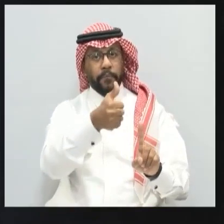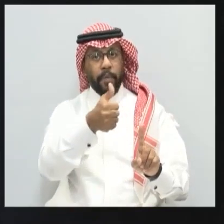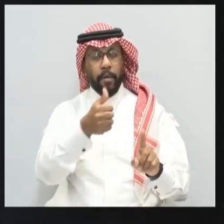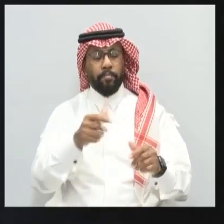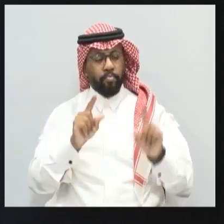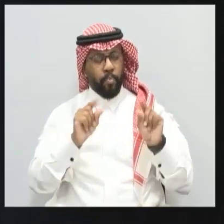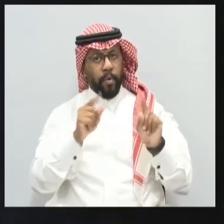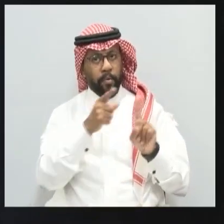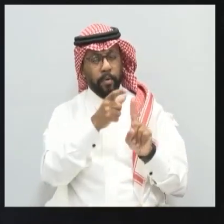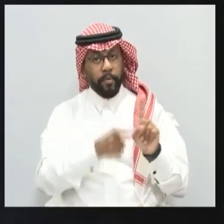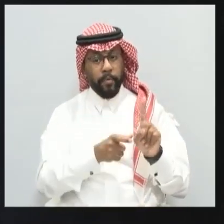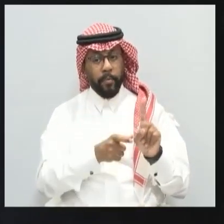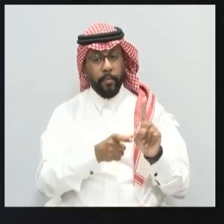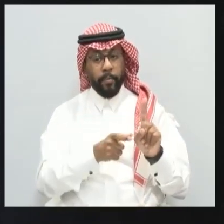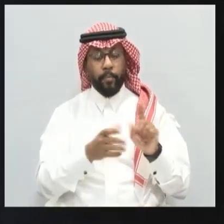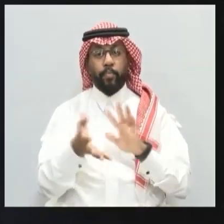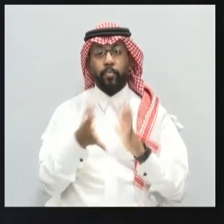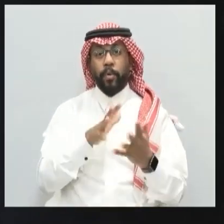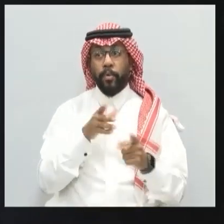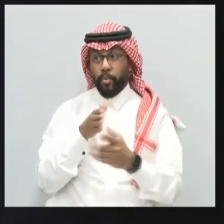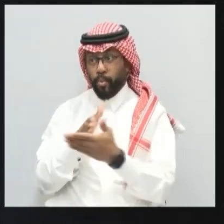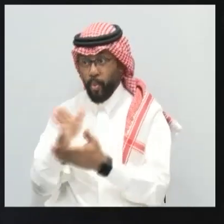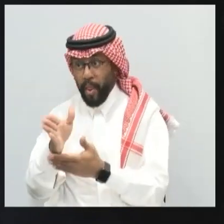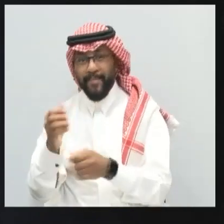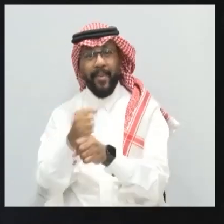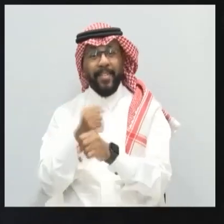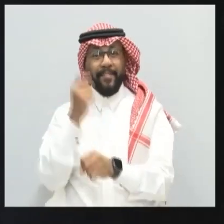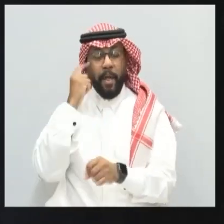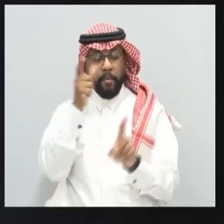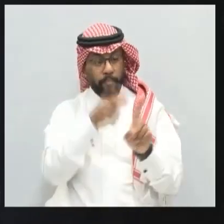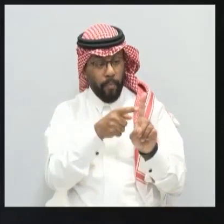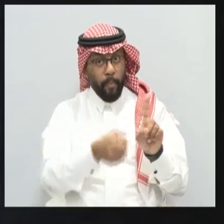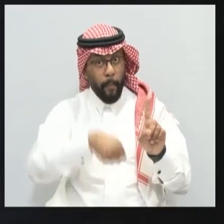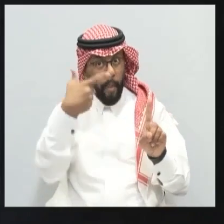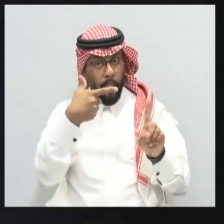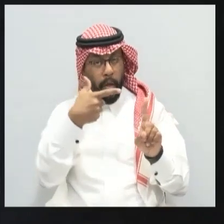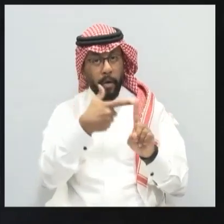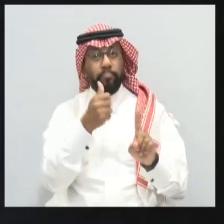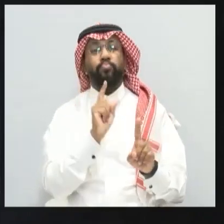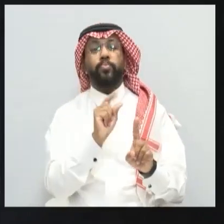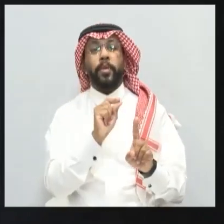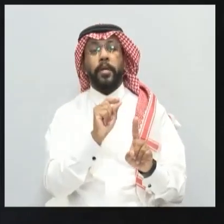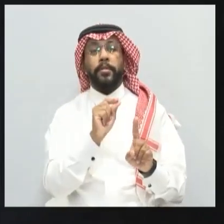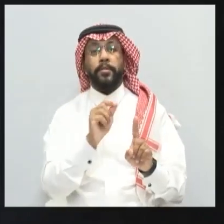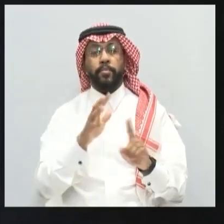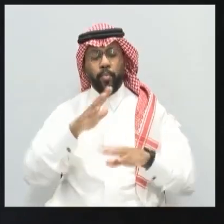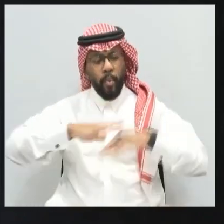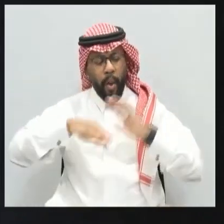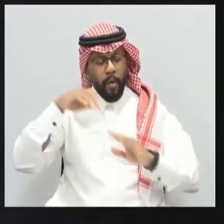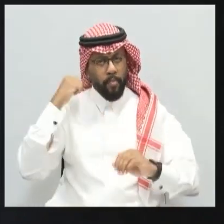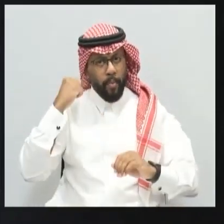المقومات المرتبطه بالوظيفه التي تريد ان تحصل عليها كذلك ان تظهر هذه